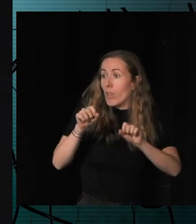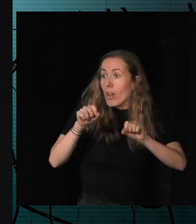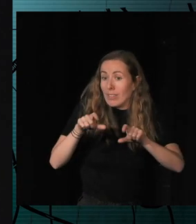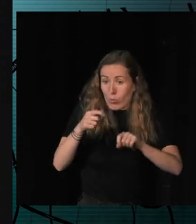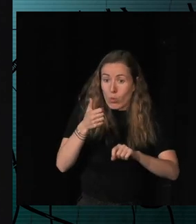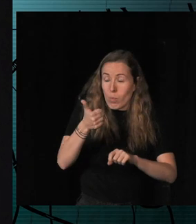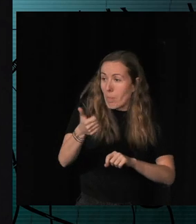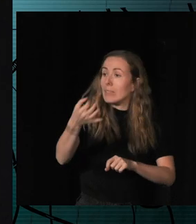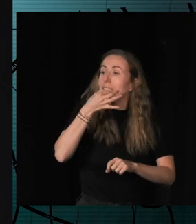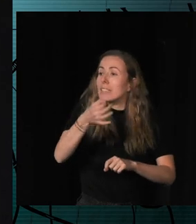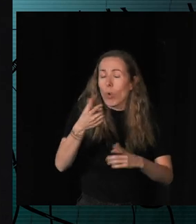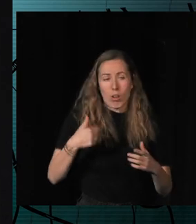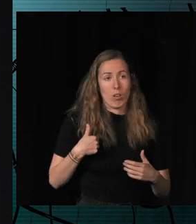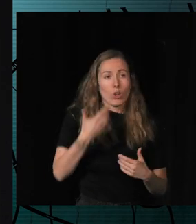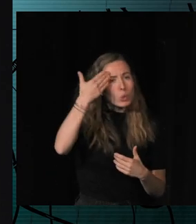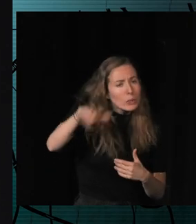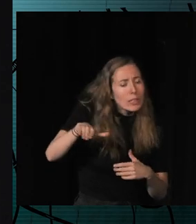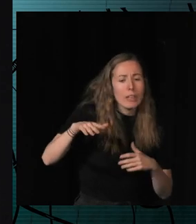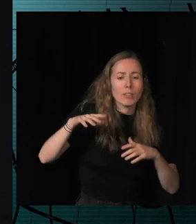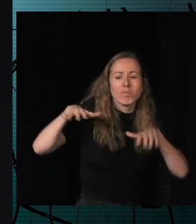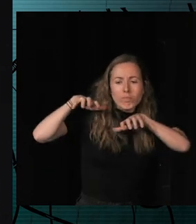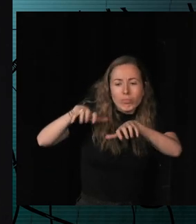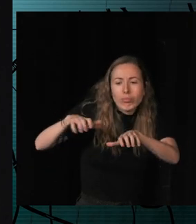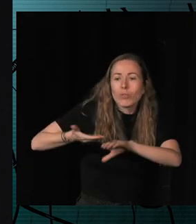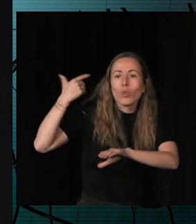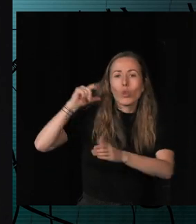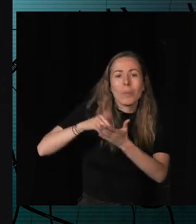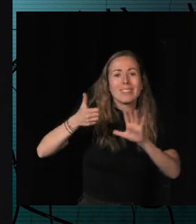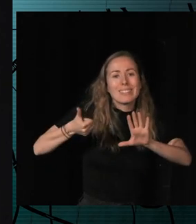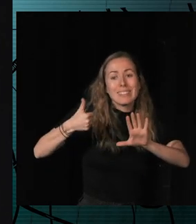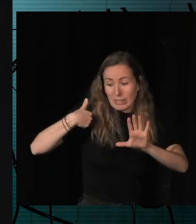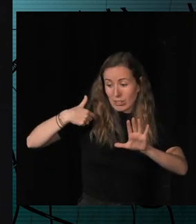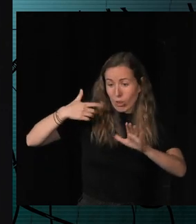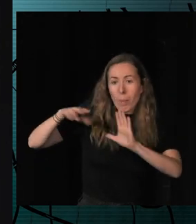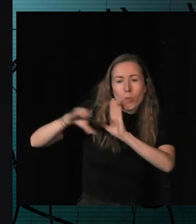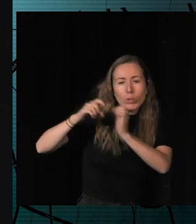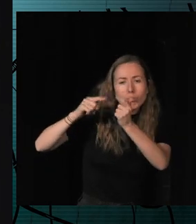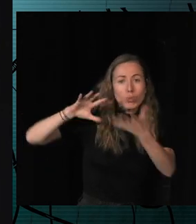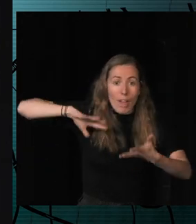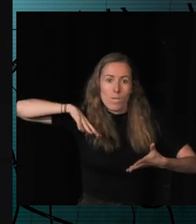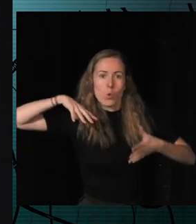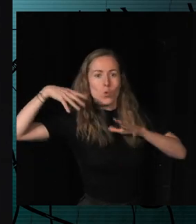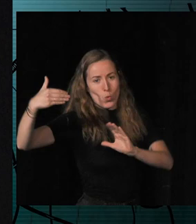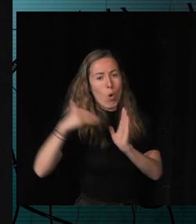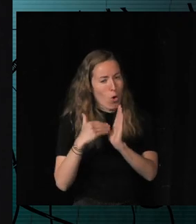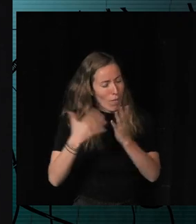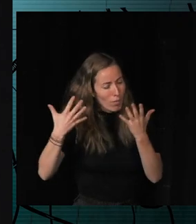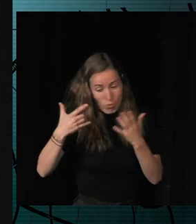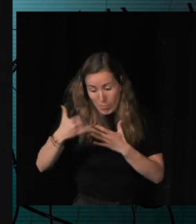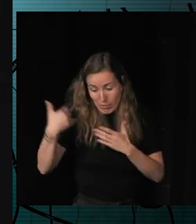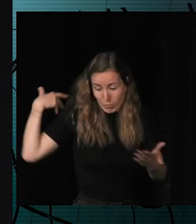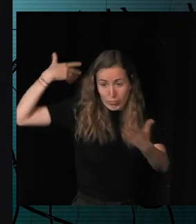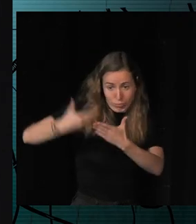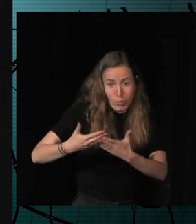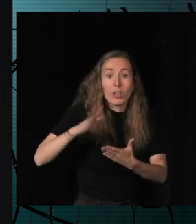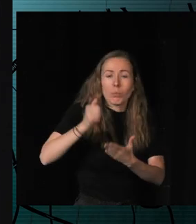d'horreur a évolué depuis depuis sental depuis 2006 donc c'était celui-là il a notamment évoqué en interview toute la phase qui a eu de ce qu'on appelle